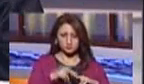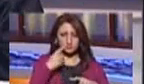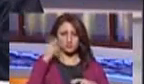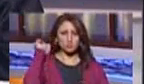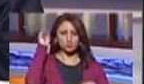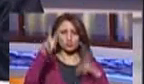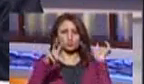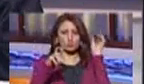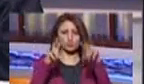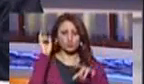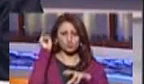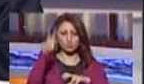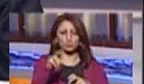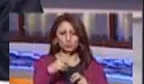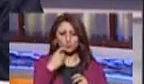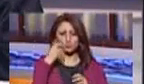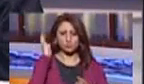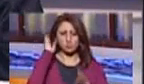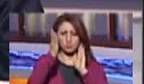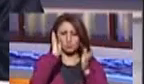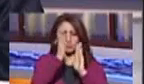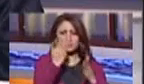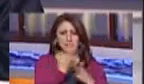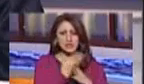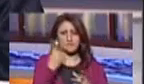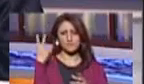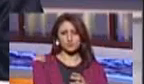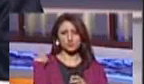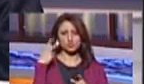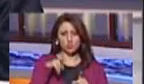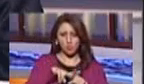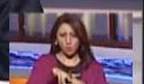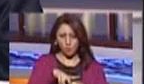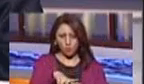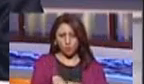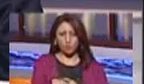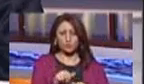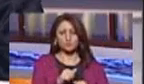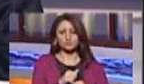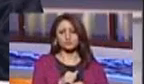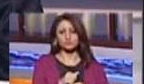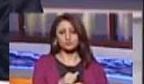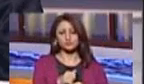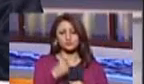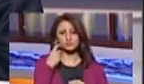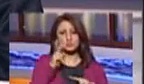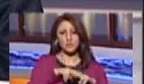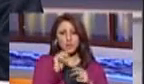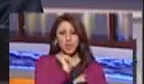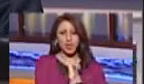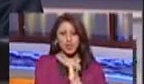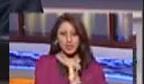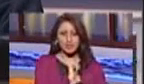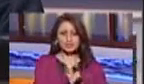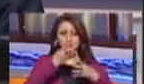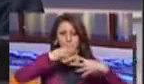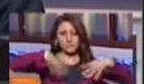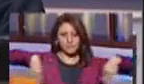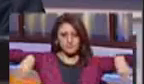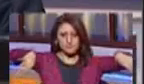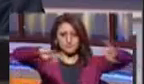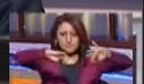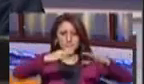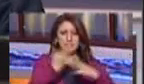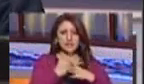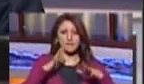اقتحامه، واتهموا الشرطه بتعذيبه، ونظم العشرات سلاسل بشرية تحيط بالقسم خوفا من اقتحامه أو